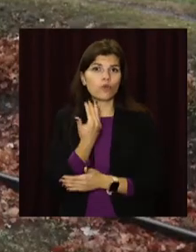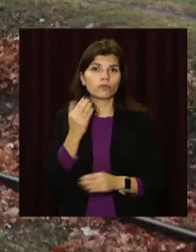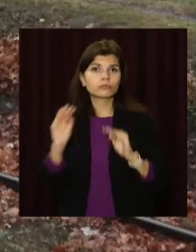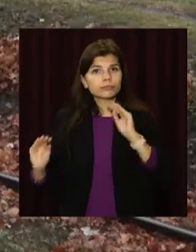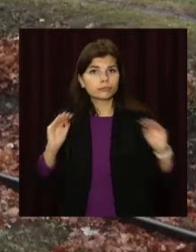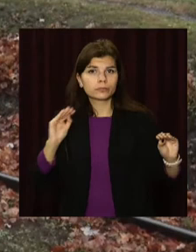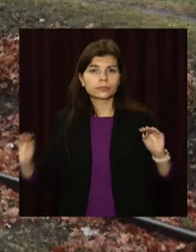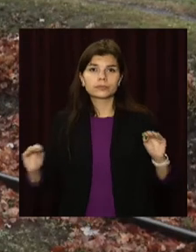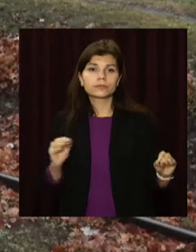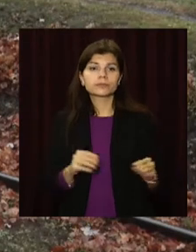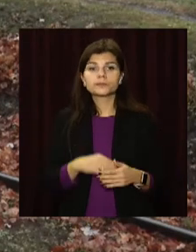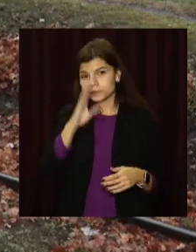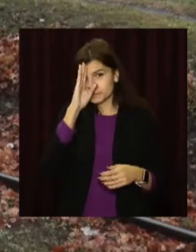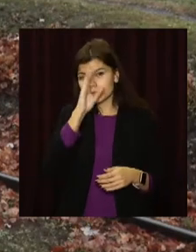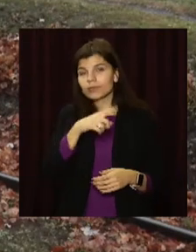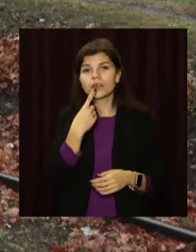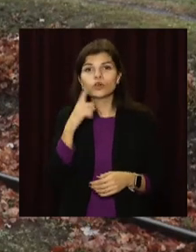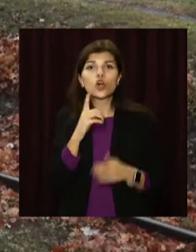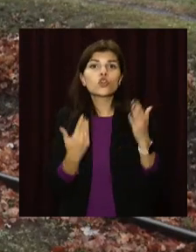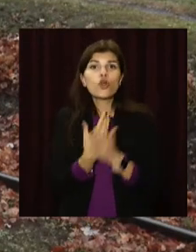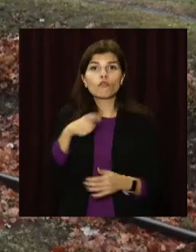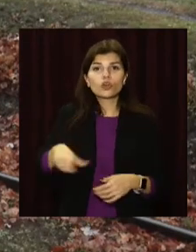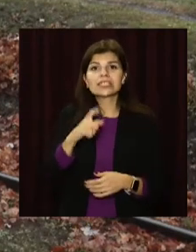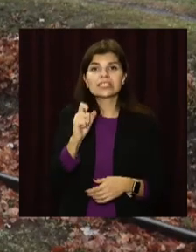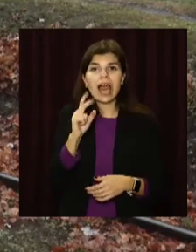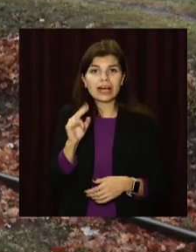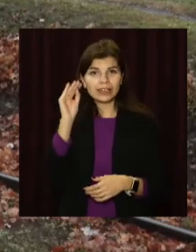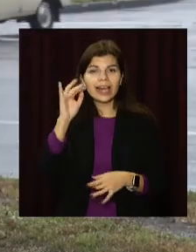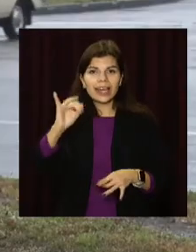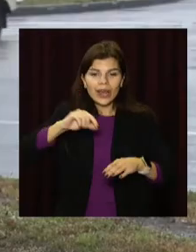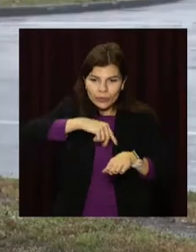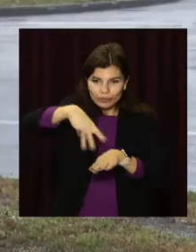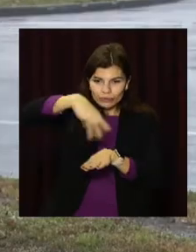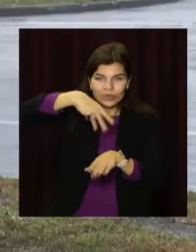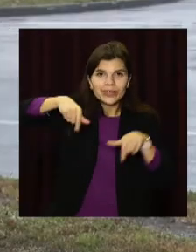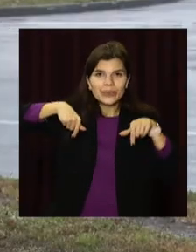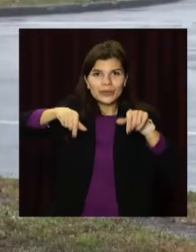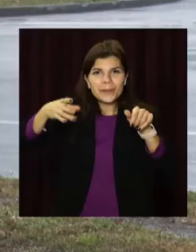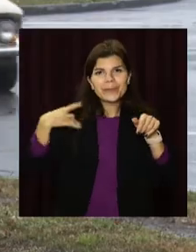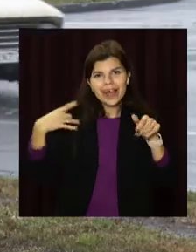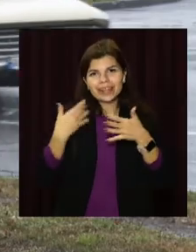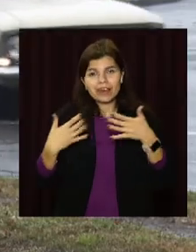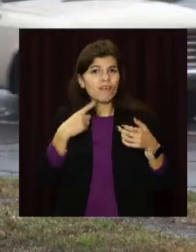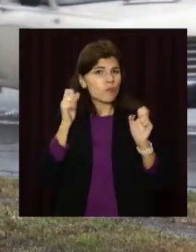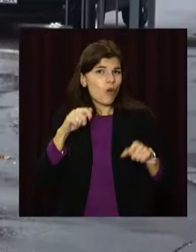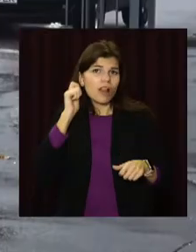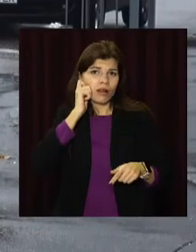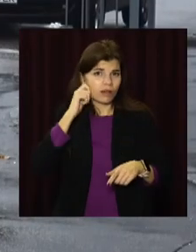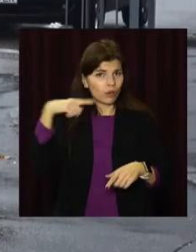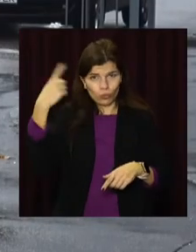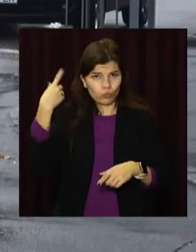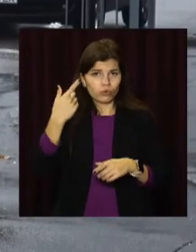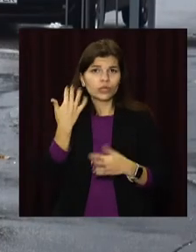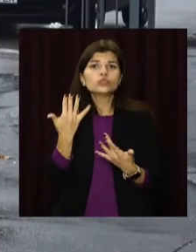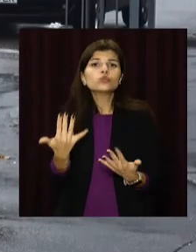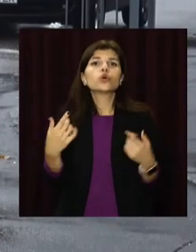Олександр Коломійцев говорить, встановлення нових дорожніх знаків та нанесення розмітки може розтягнутися на десятиліття. Галина